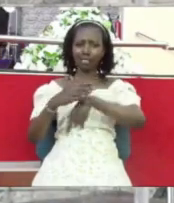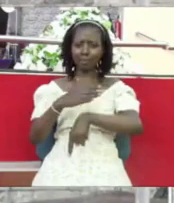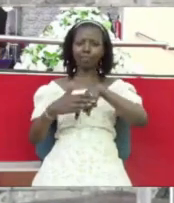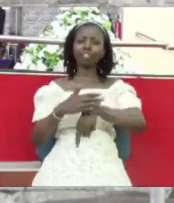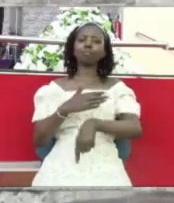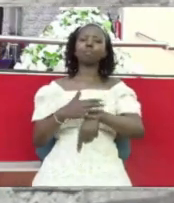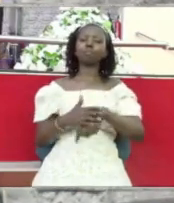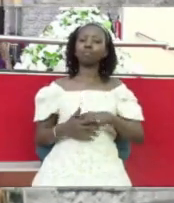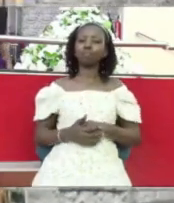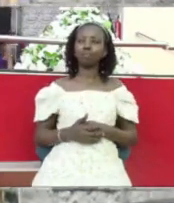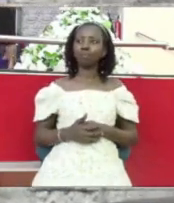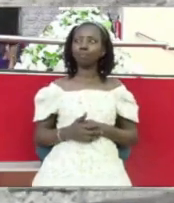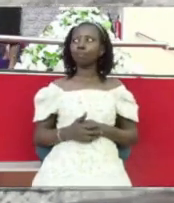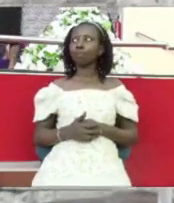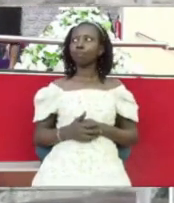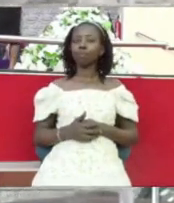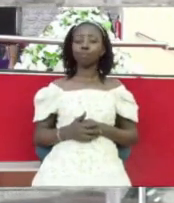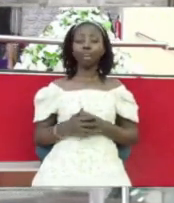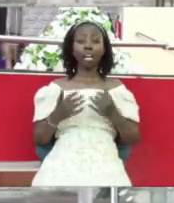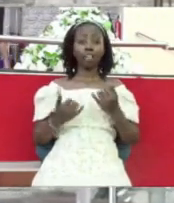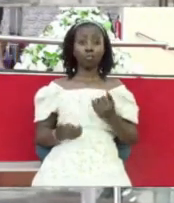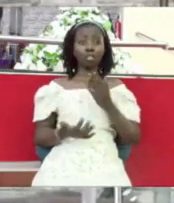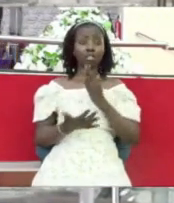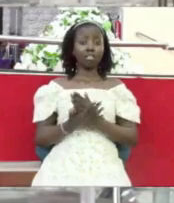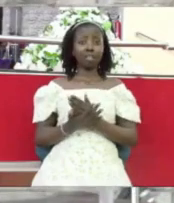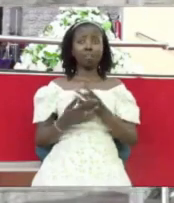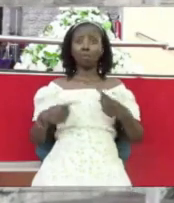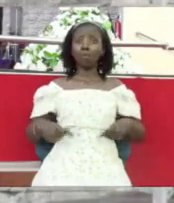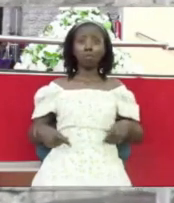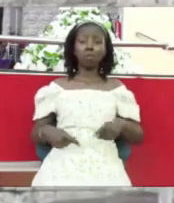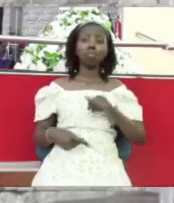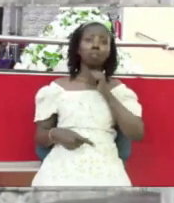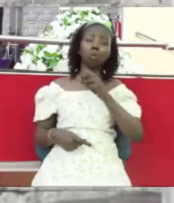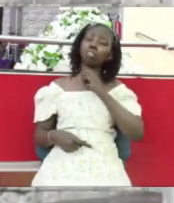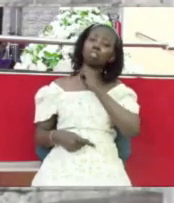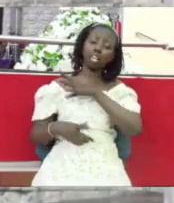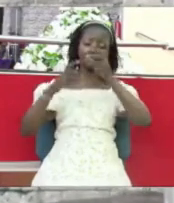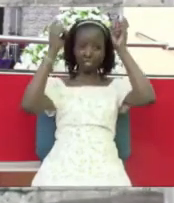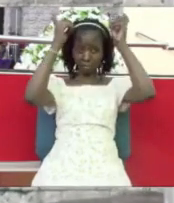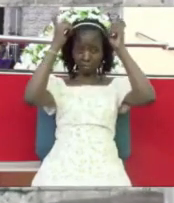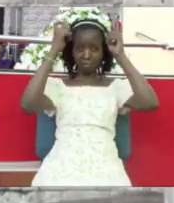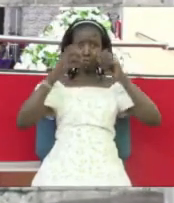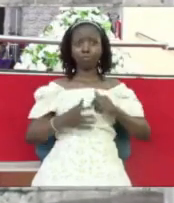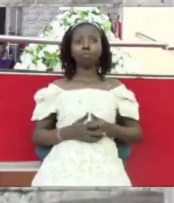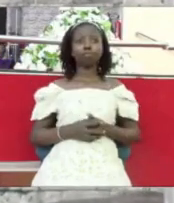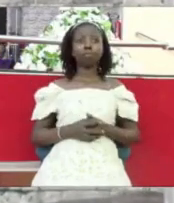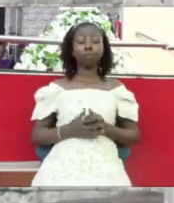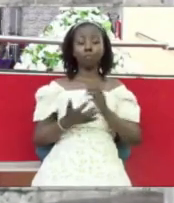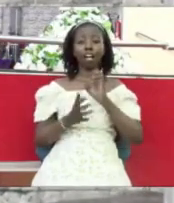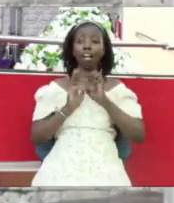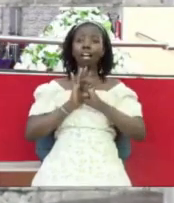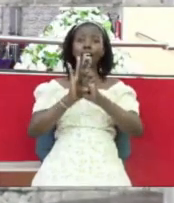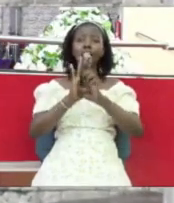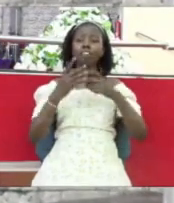kile kitu kwa njia kuu sana. Now some of us don't abhor evil. Watu wengine hatuchukii dhambi sana. An example of people who